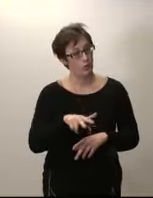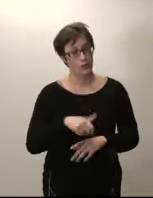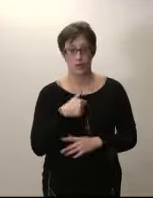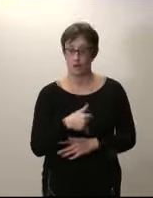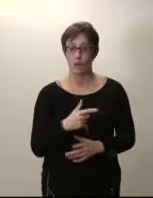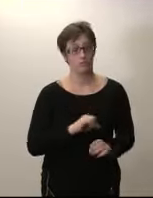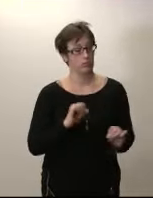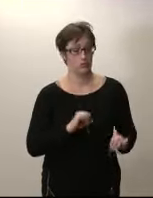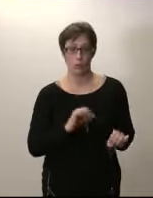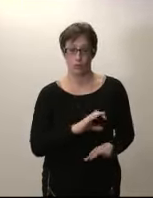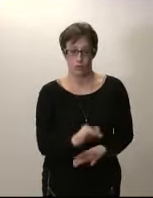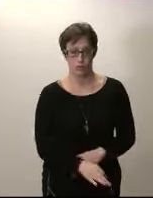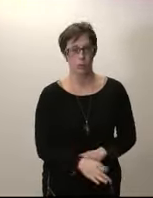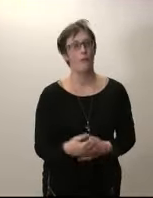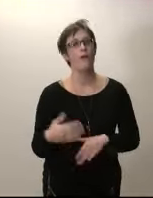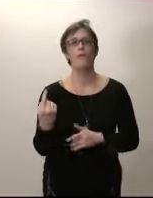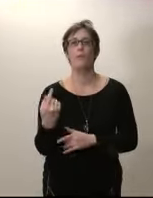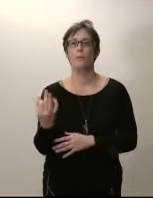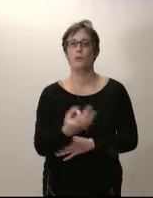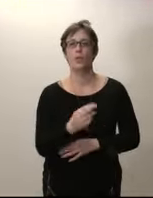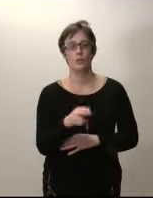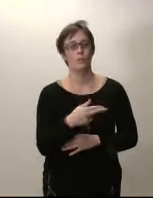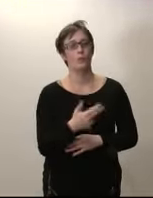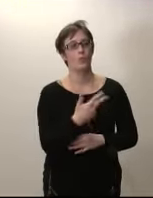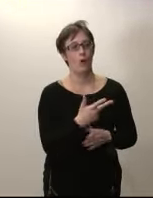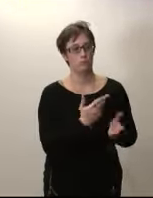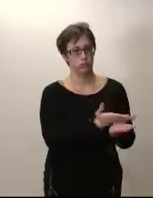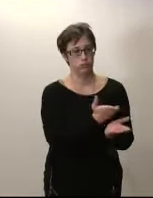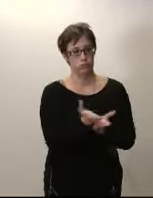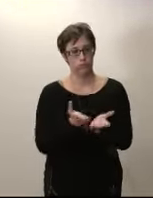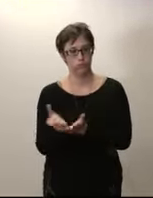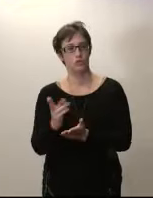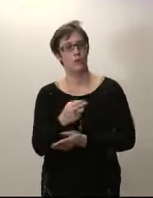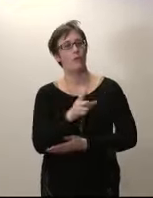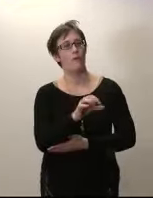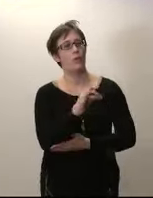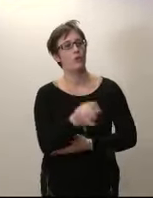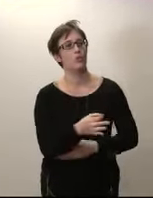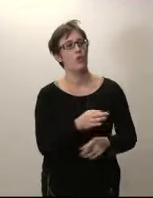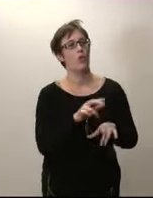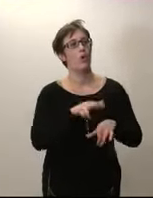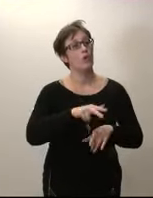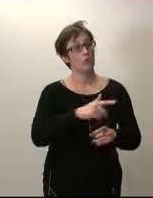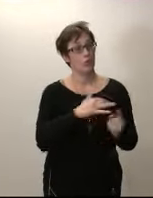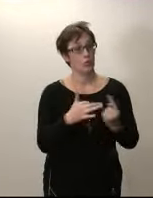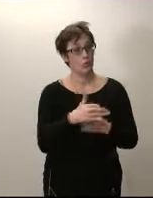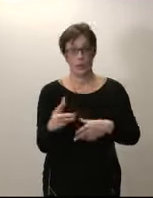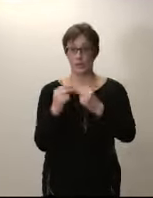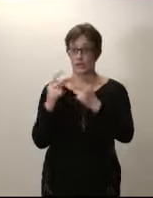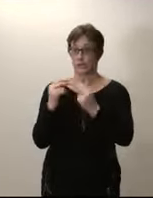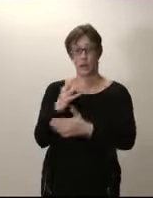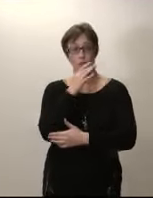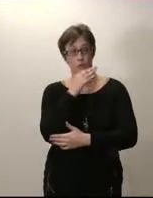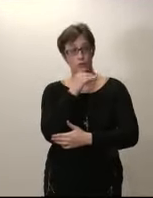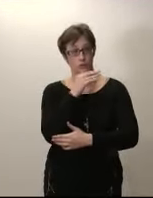il y avait trois opérations sur lesquelles il était prévu 20% de logements sociaux, vous avez retiré cette obligation, vous nous expliquez que ça n'était pas possible. Moi, le promoteur qui conduisait, par